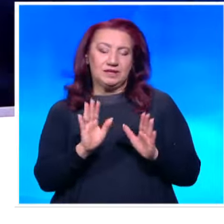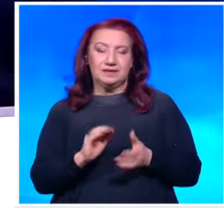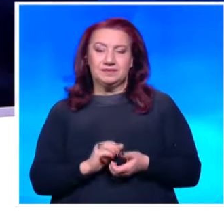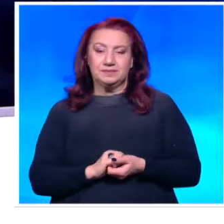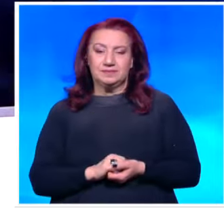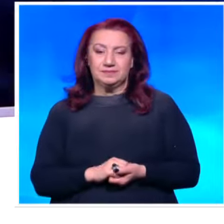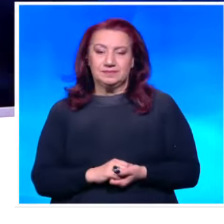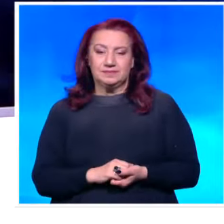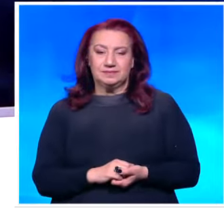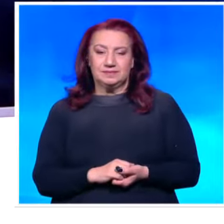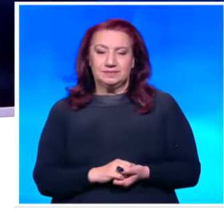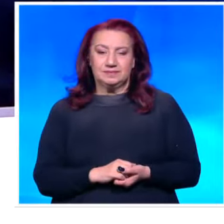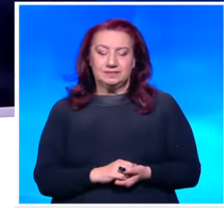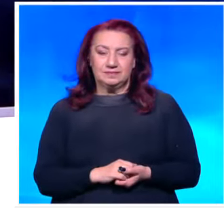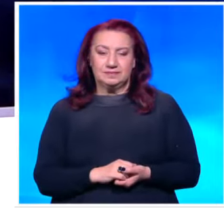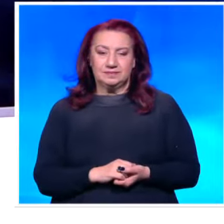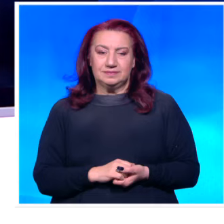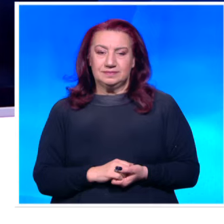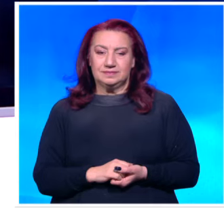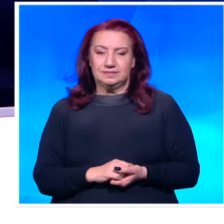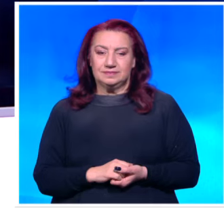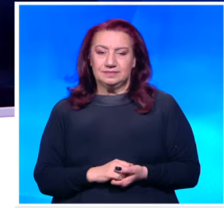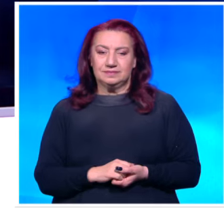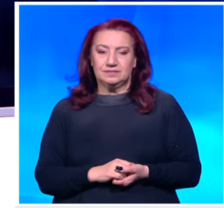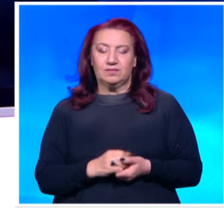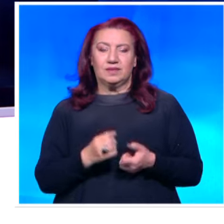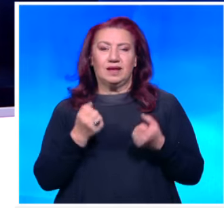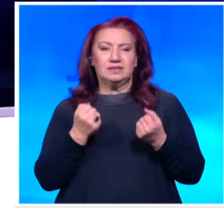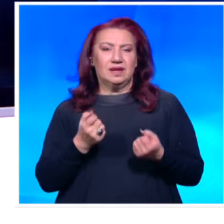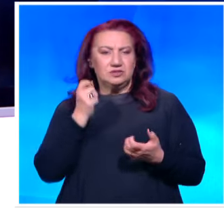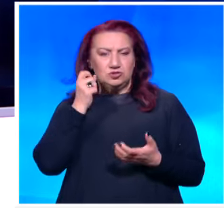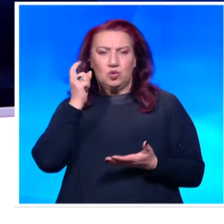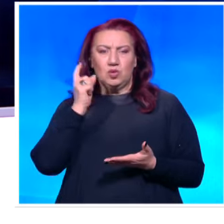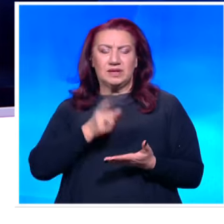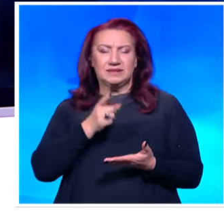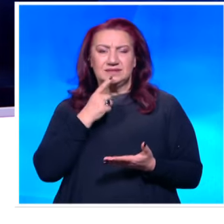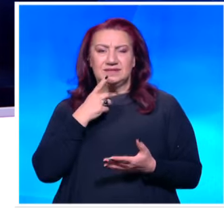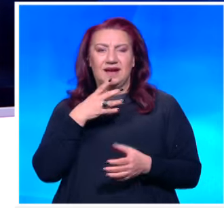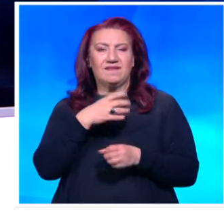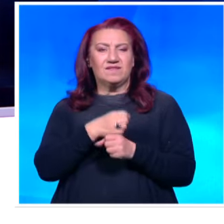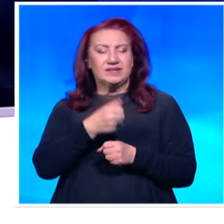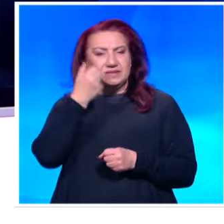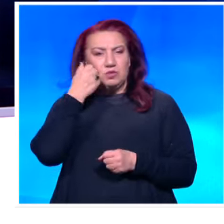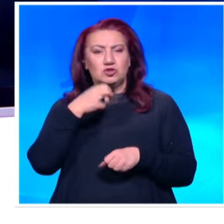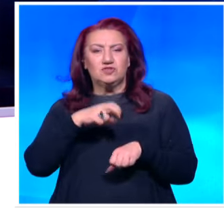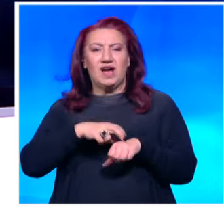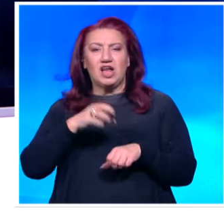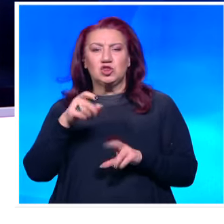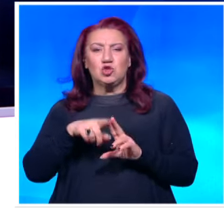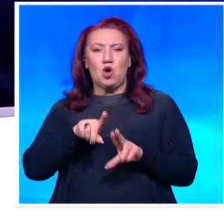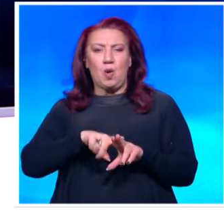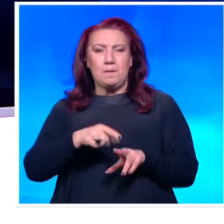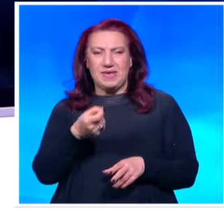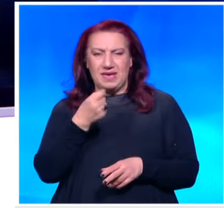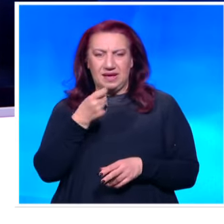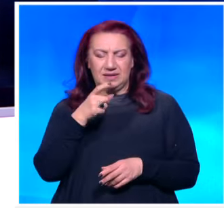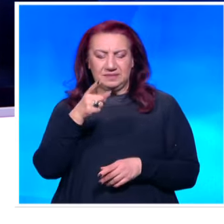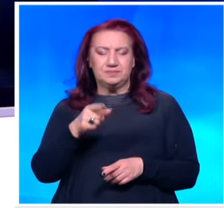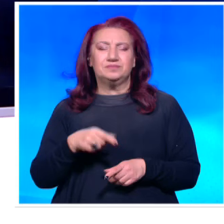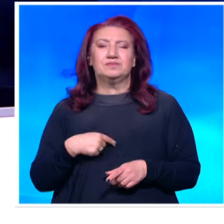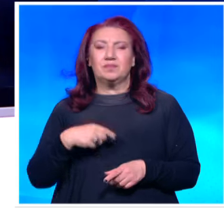от волейболния финал при мъжете. Тежко наказание за хванатия с допинг български щангист Дейвид Фишеров. Той е със спрени права за 3 години,